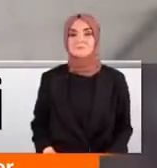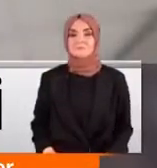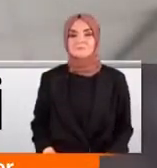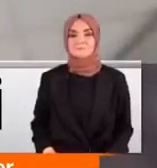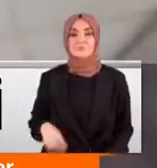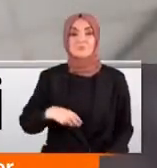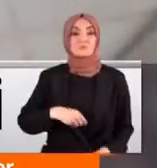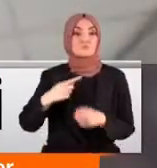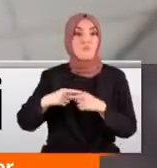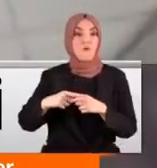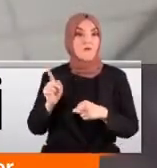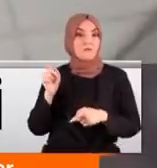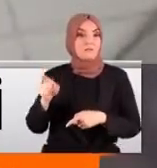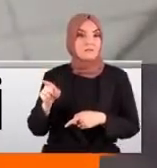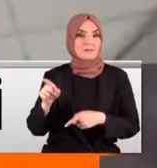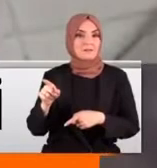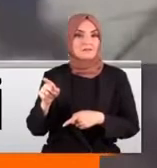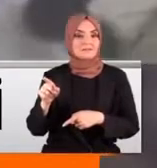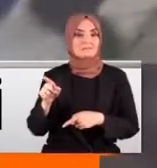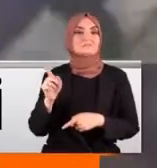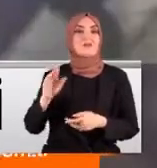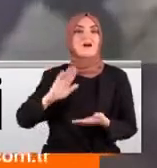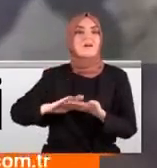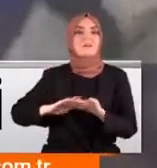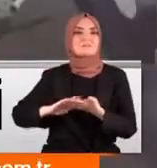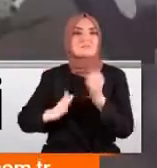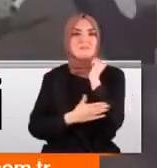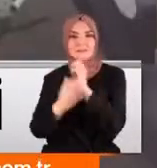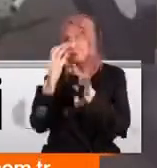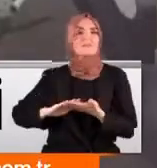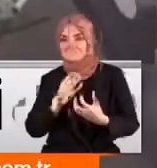Suç ortağı ise arkadaşına yardım etmek istedi ama içeri giremedi.